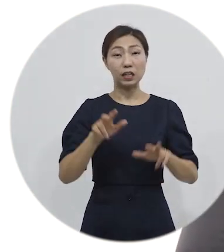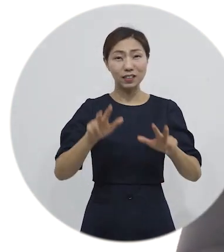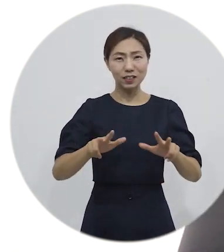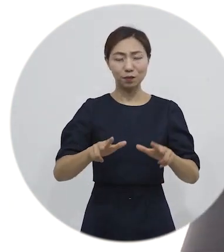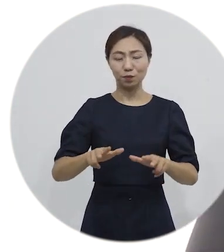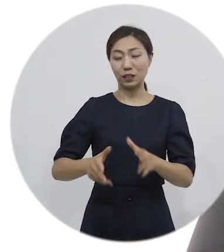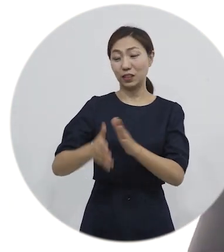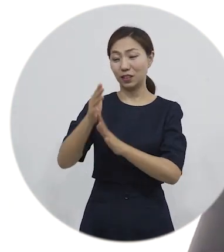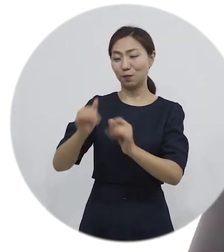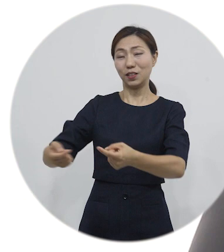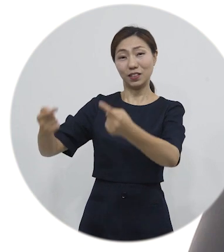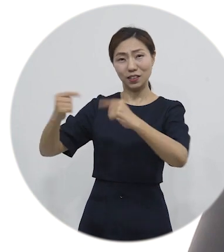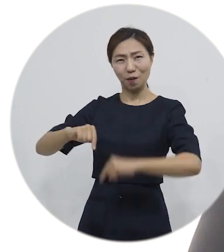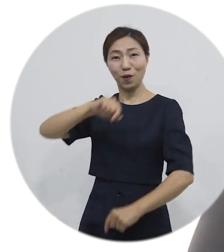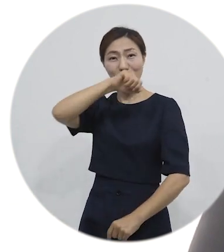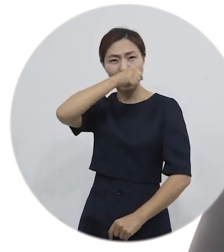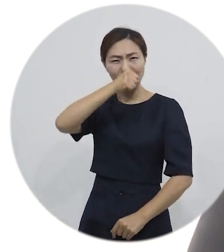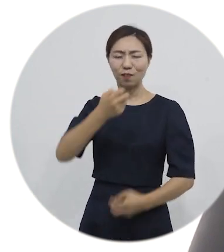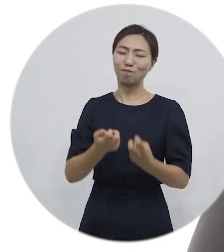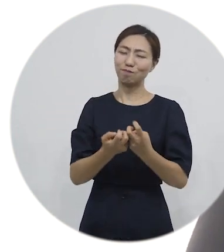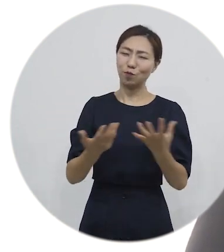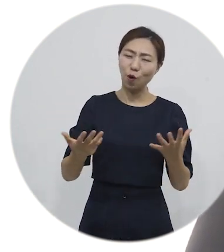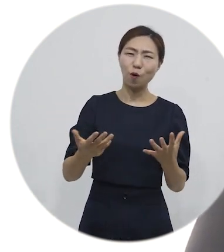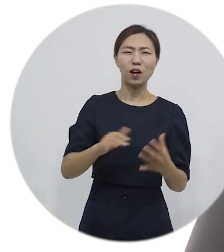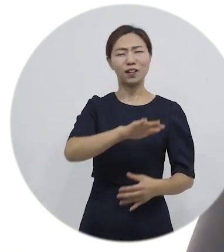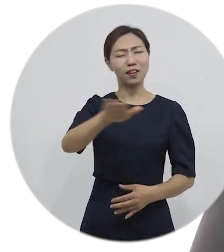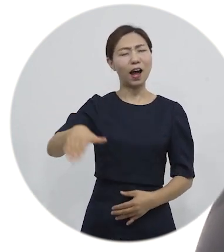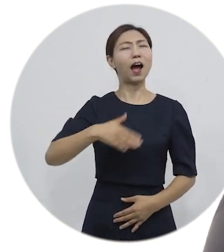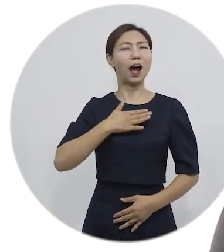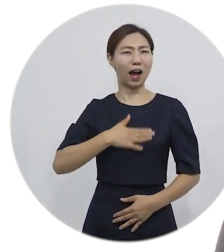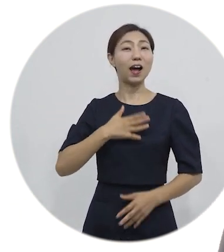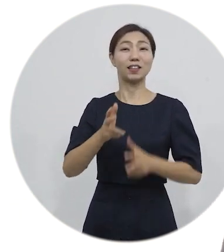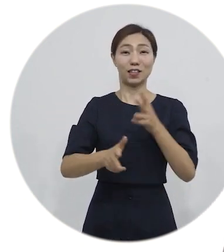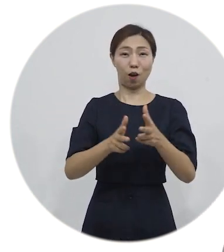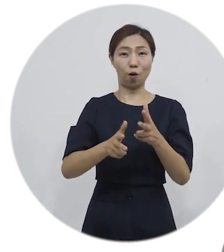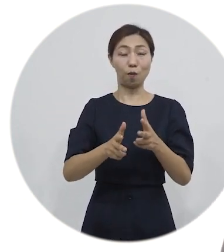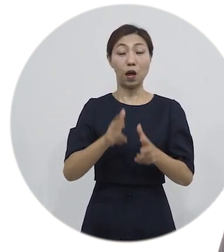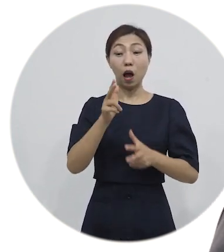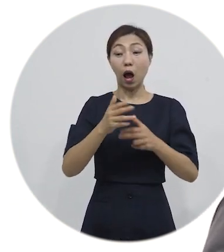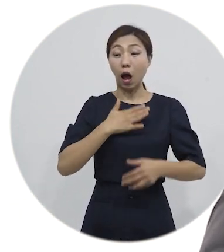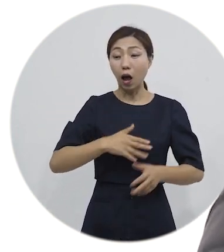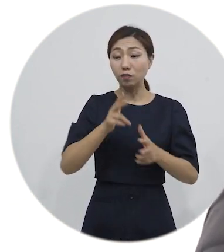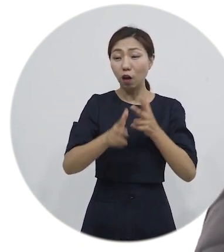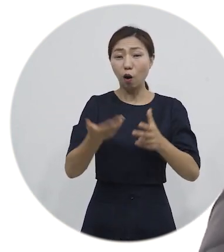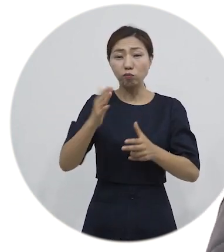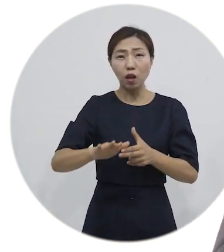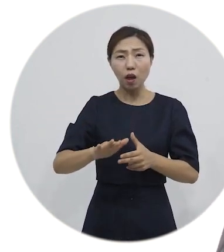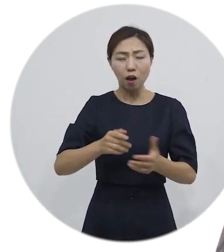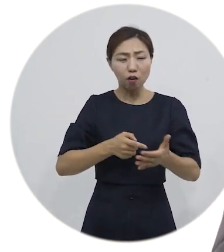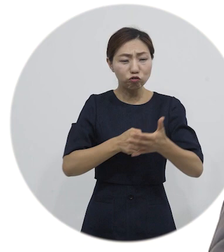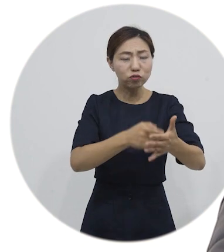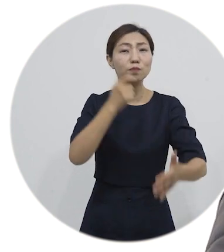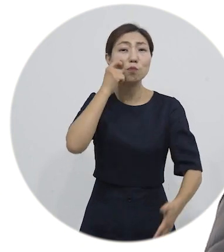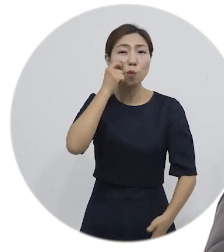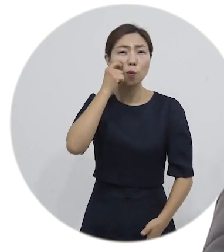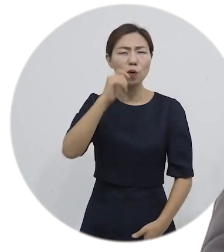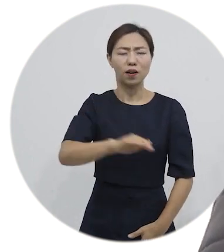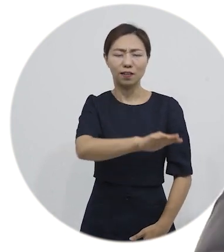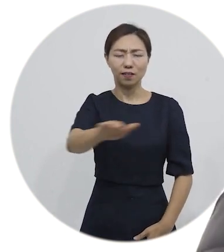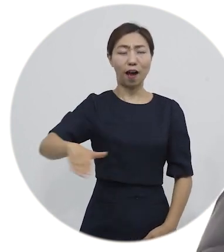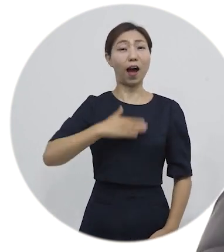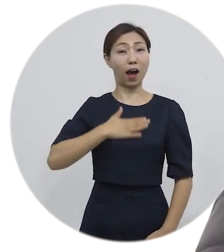참여예산 사업이라는 것은 진부한 사업일 수밖에 없습니다. 근데도 못했던 거죠. 그러니까 누구나 다